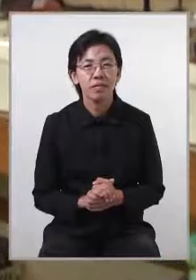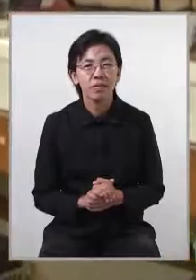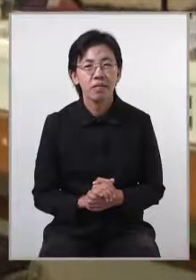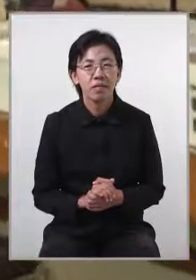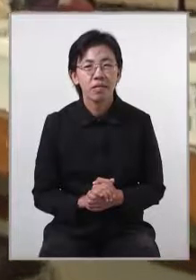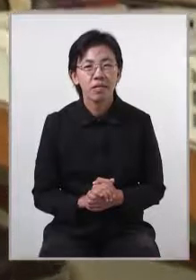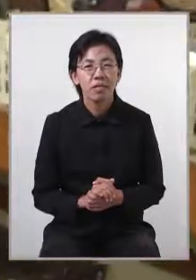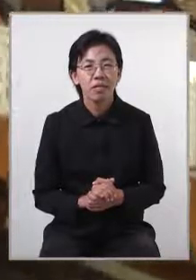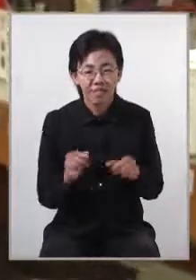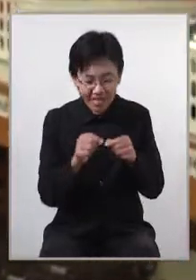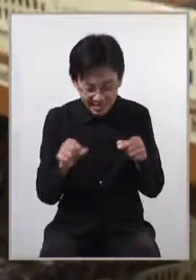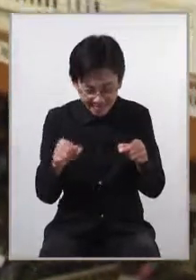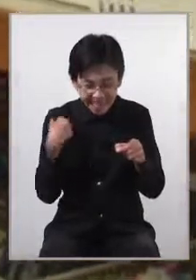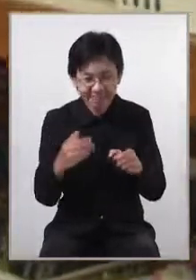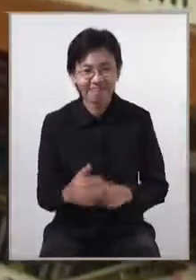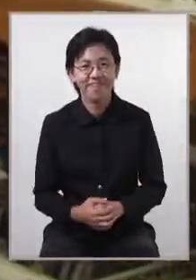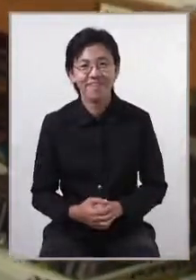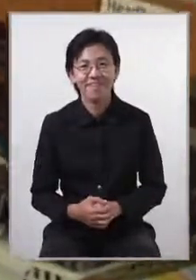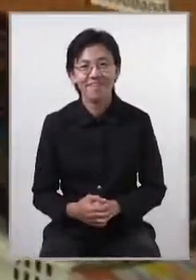มีซิปด้วย ครับผมครับ